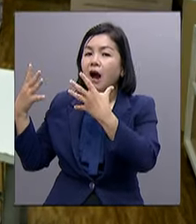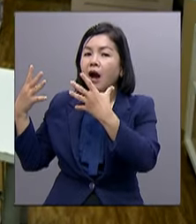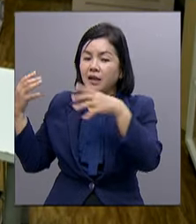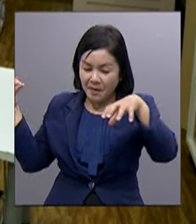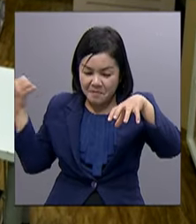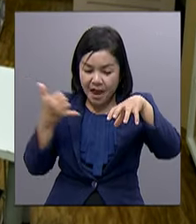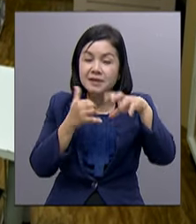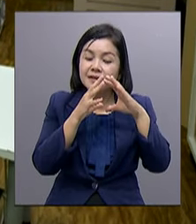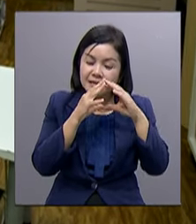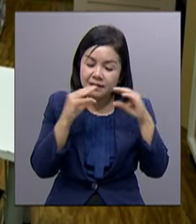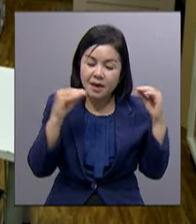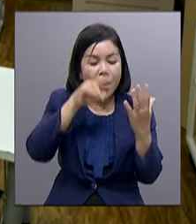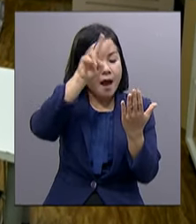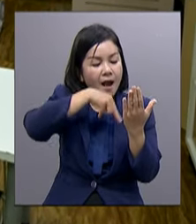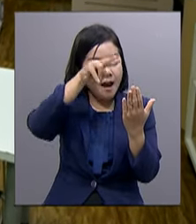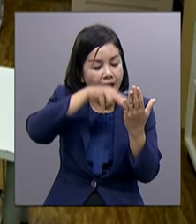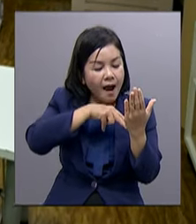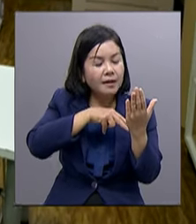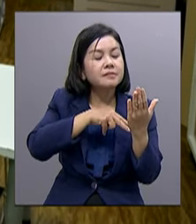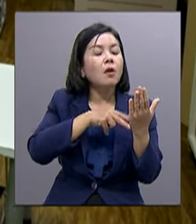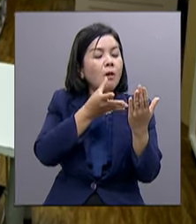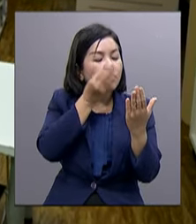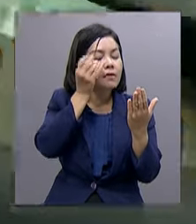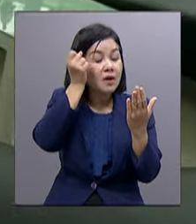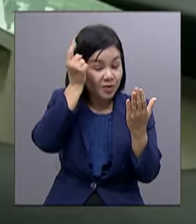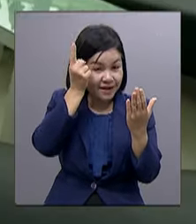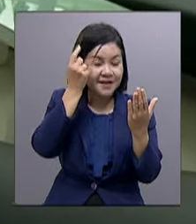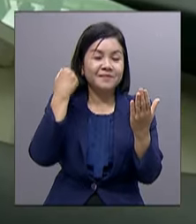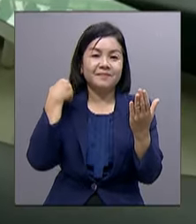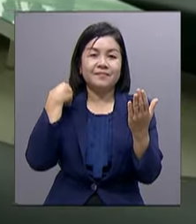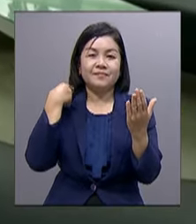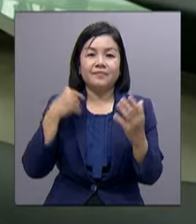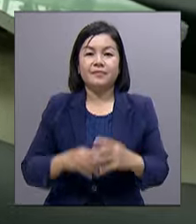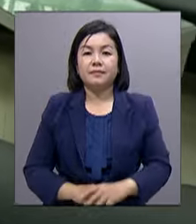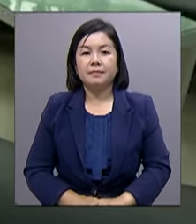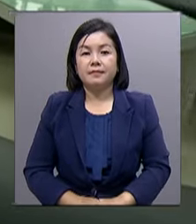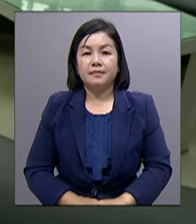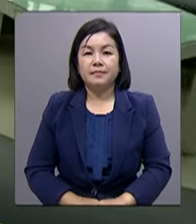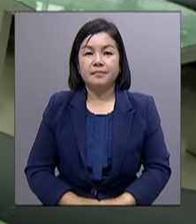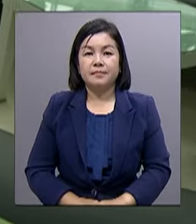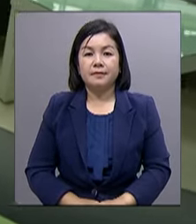พื้นที่อ่านหนังสือที่มันสงบเงียบๆจะได้อ่านแล้วมันเข้าใจมากขึ้น